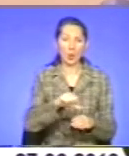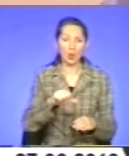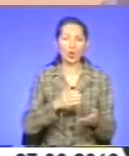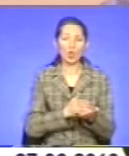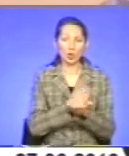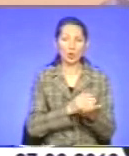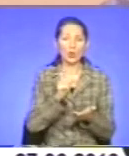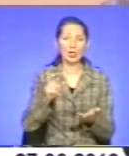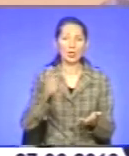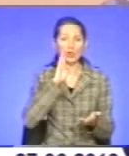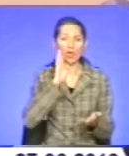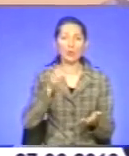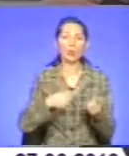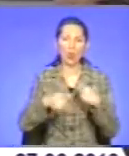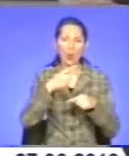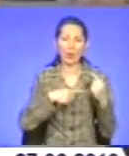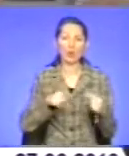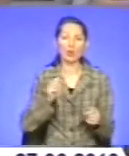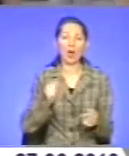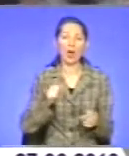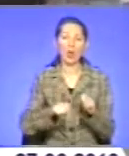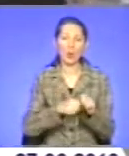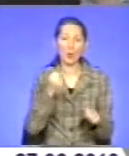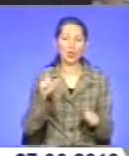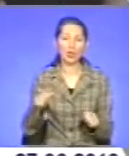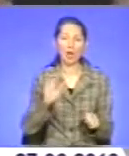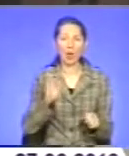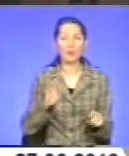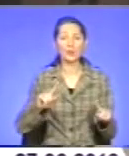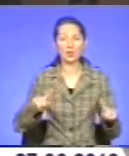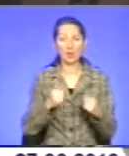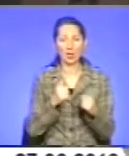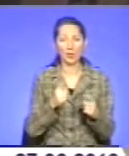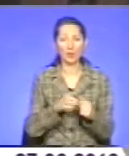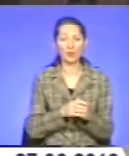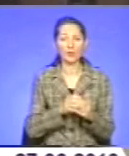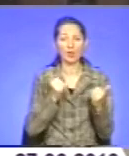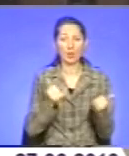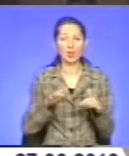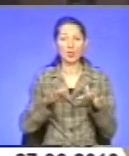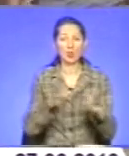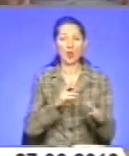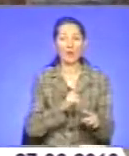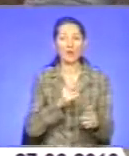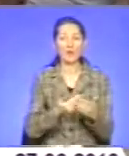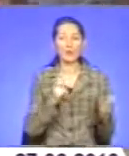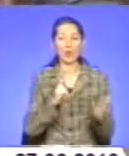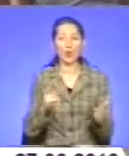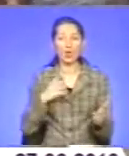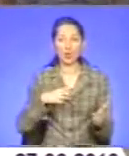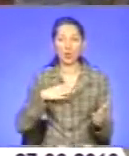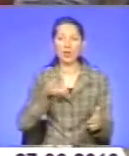повернуто, а зловмисника в аеропорту затримано. Тепер справою, від якої чекали вигоди не стільки заробітчани, скільки, мабуть, вербувальник та його